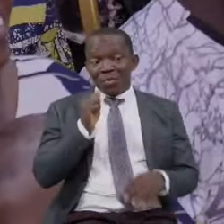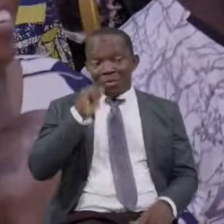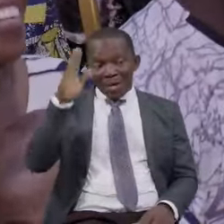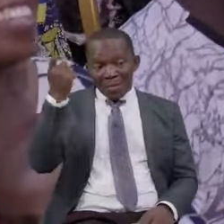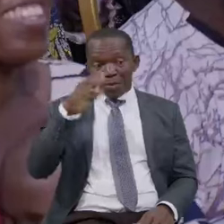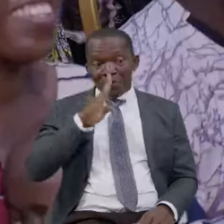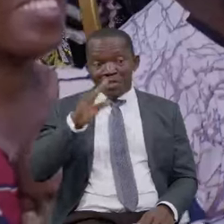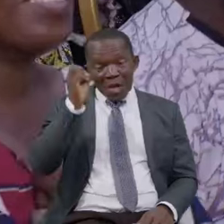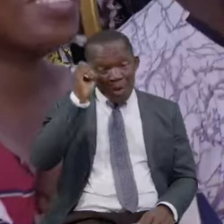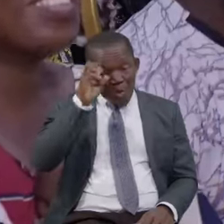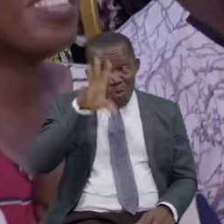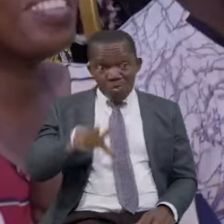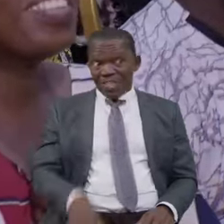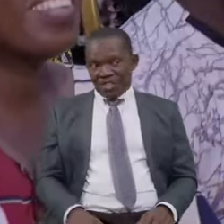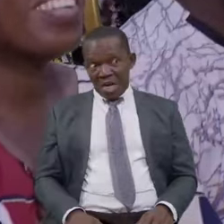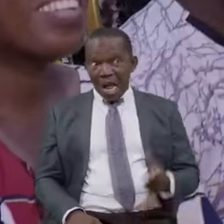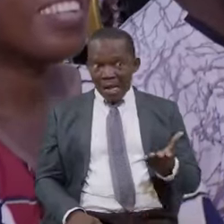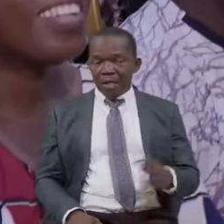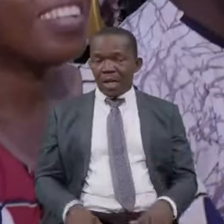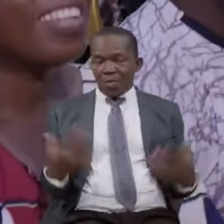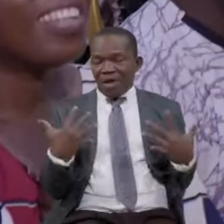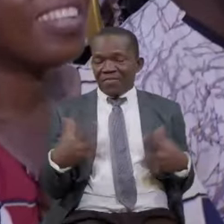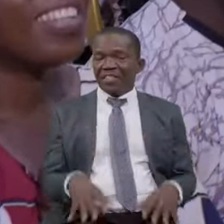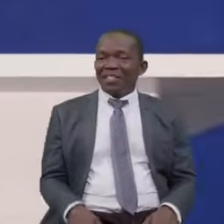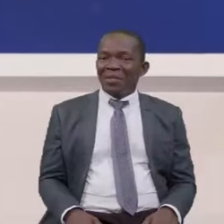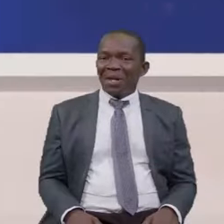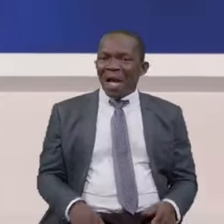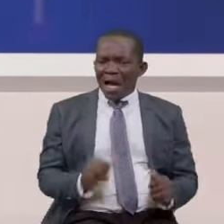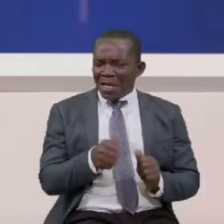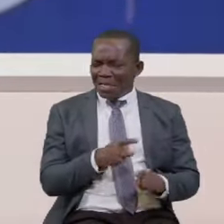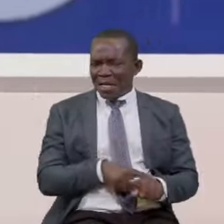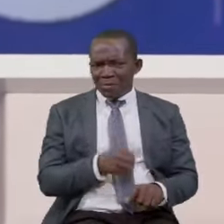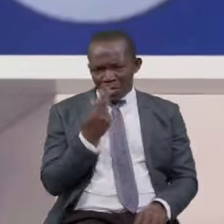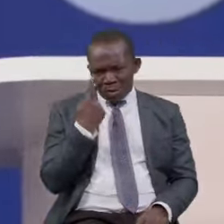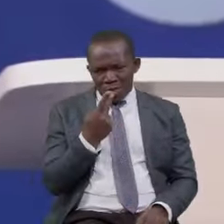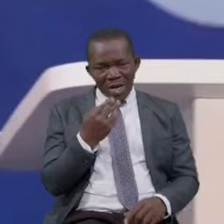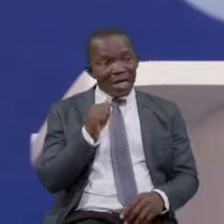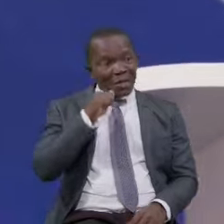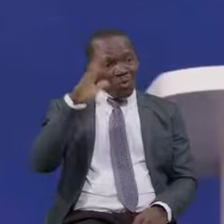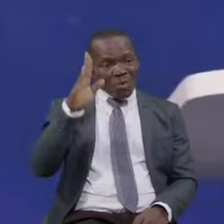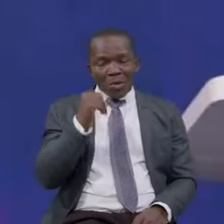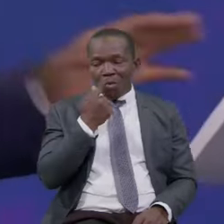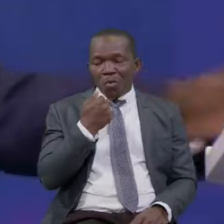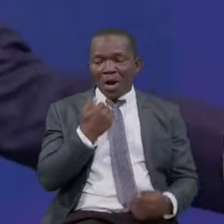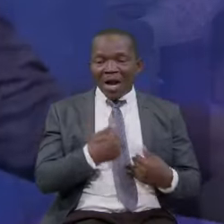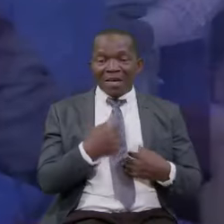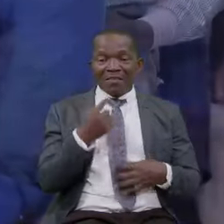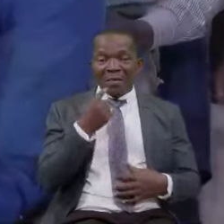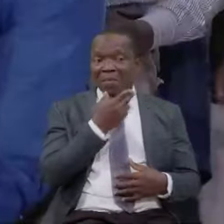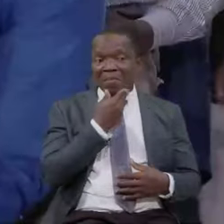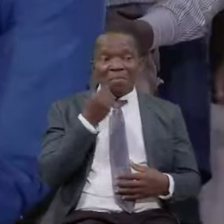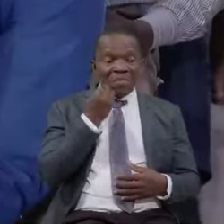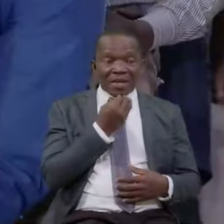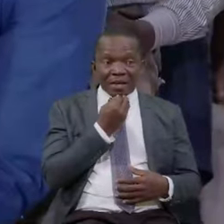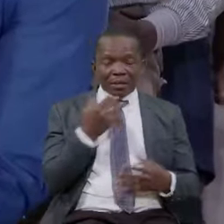comprenez et quand vous regardez une femme et elle a quelques barbes ici vous commencez à trembler il vont me